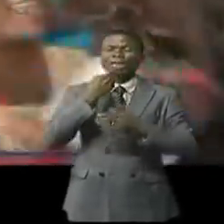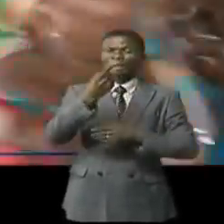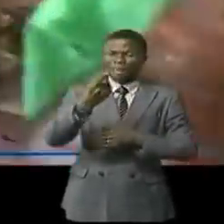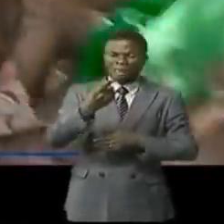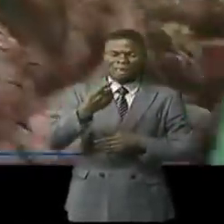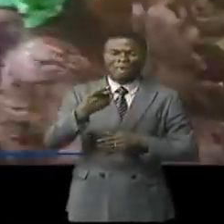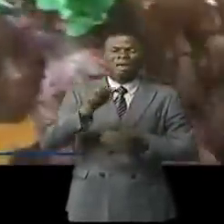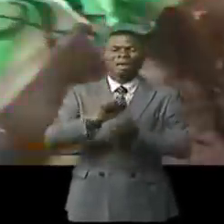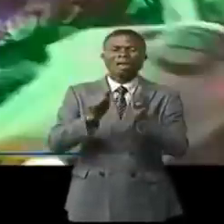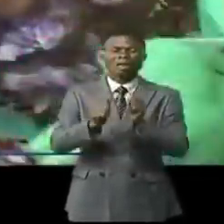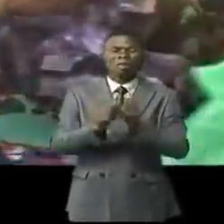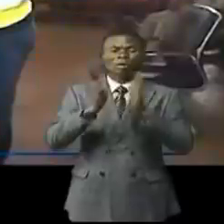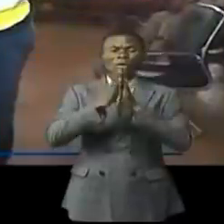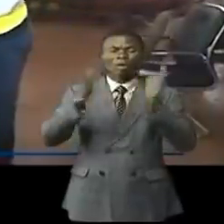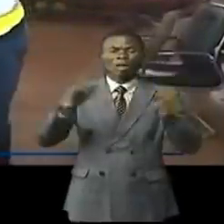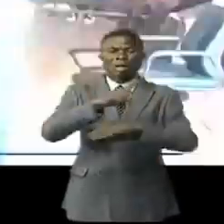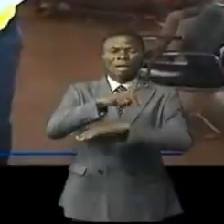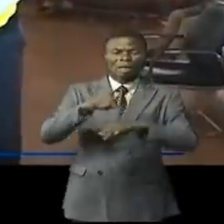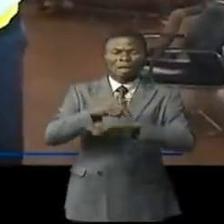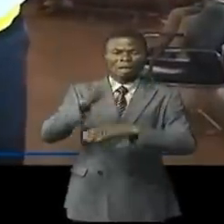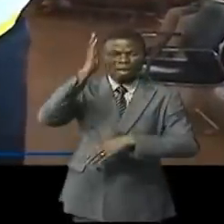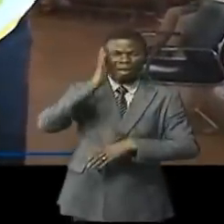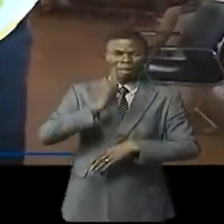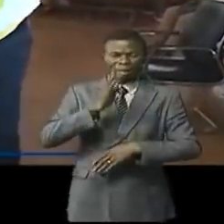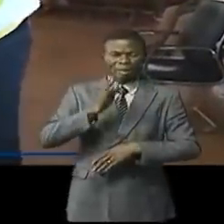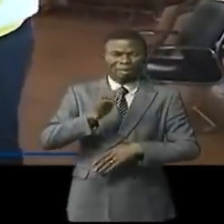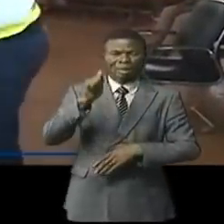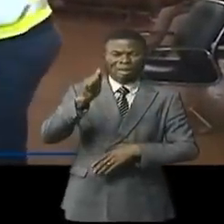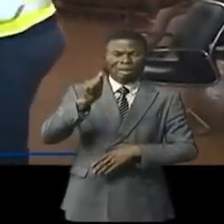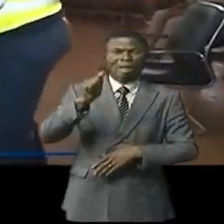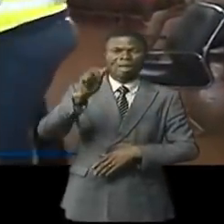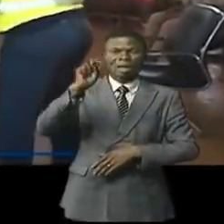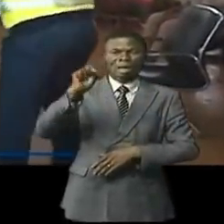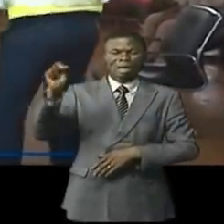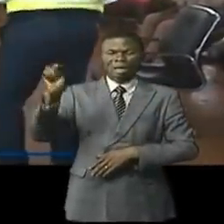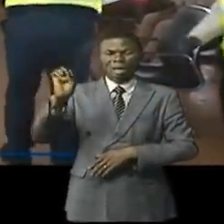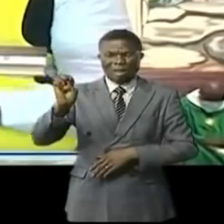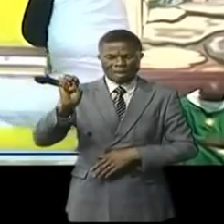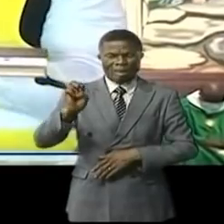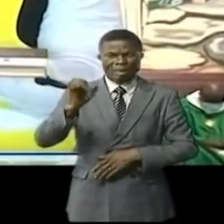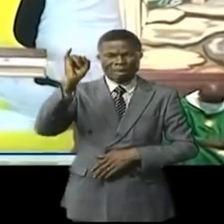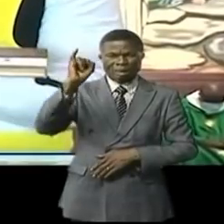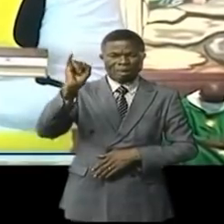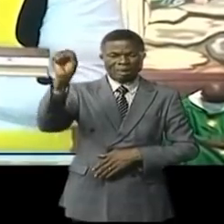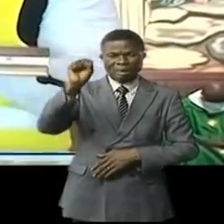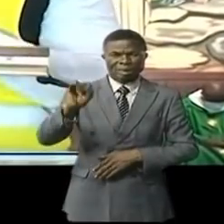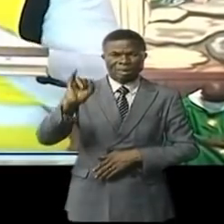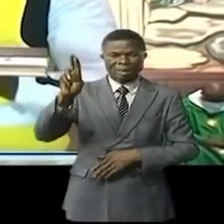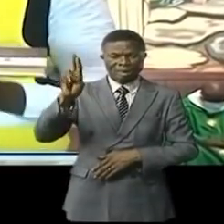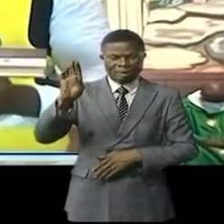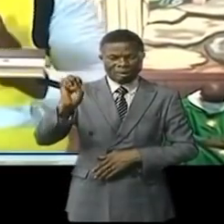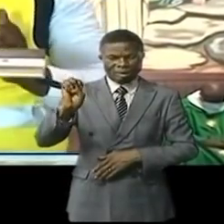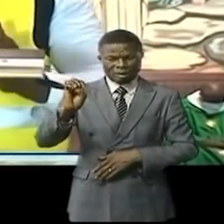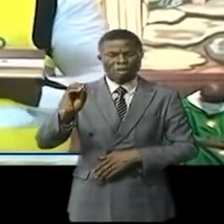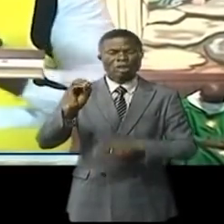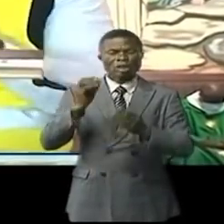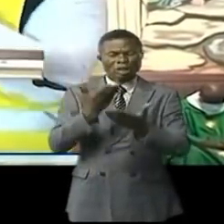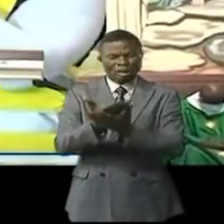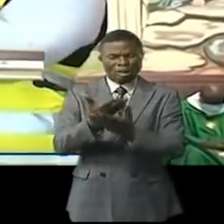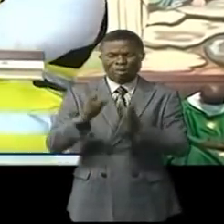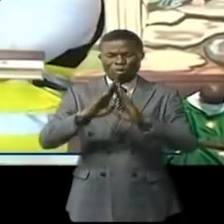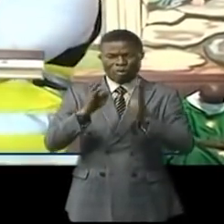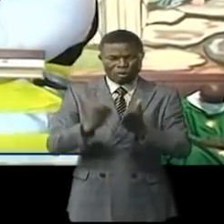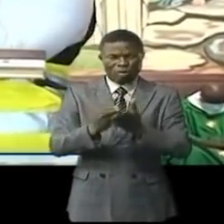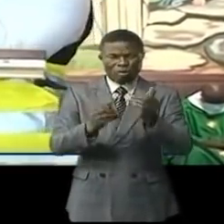messe dominicale ici à la paroisse Sainte-Anne d'Isiro pour sa communication. En enfilant ses gilets d'ouvriers, Christophe Bessénénong